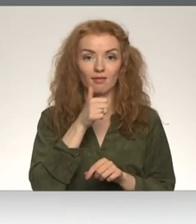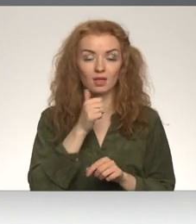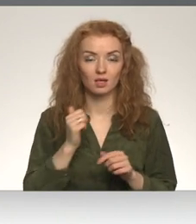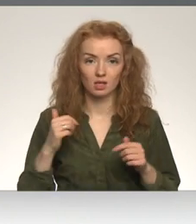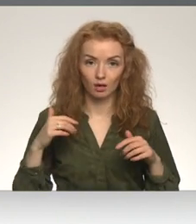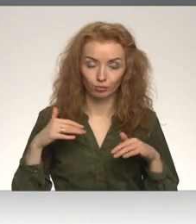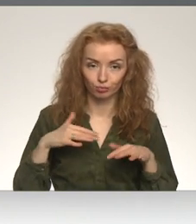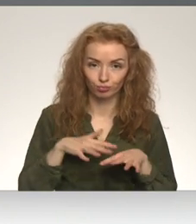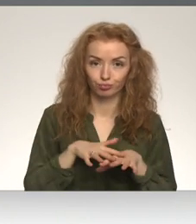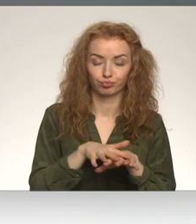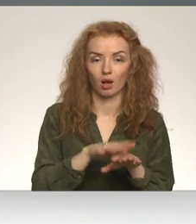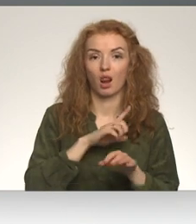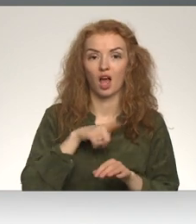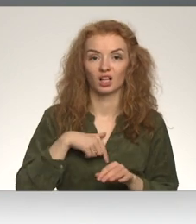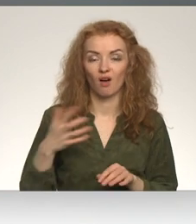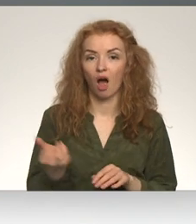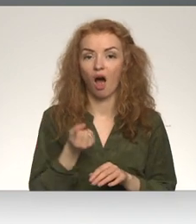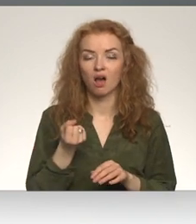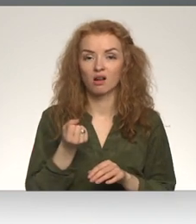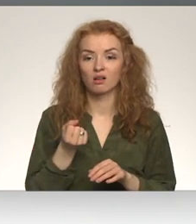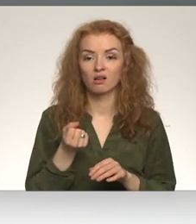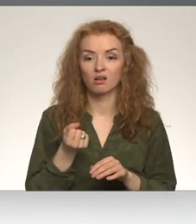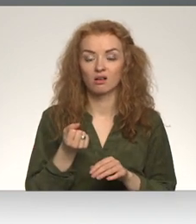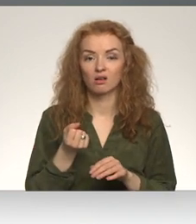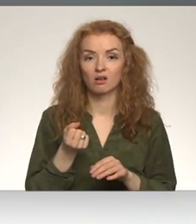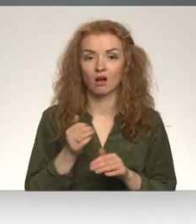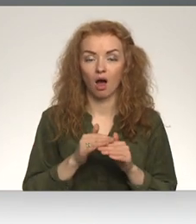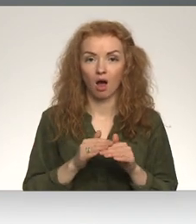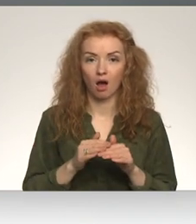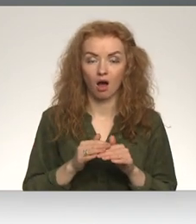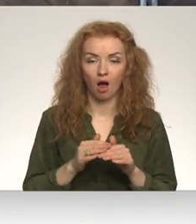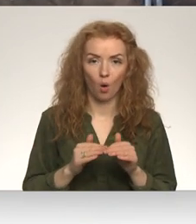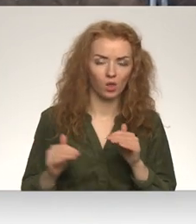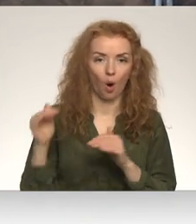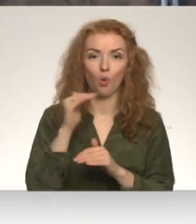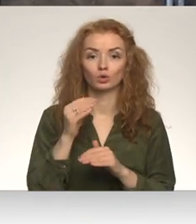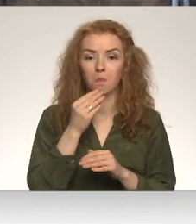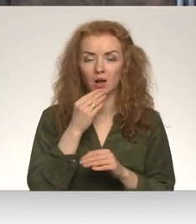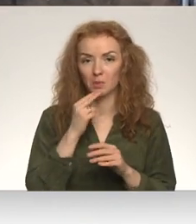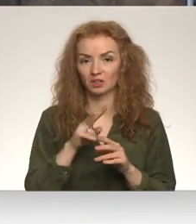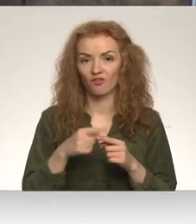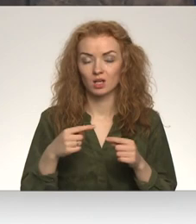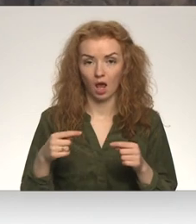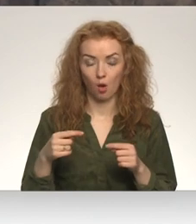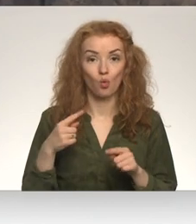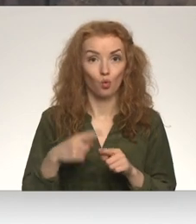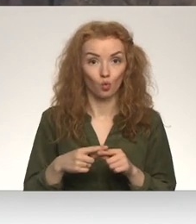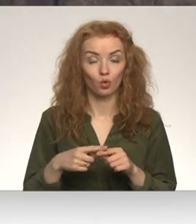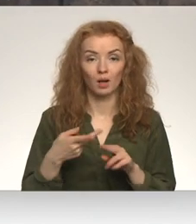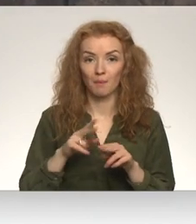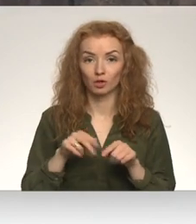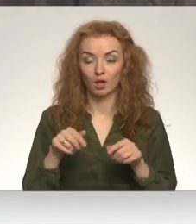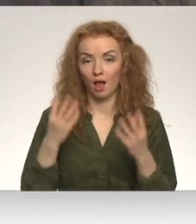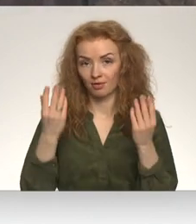ietek jau Latvijā ar diezgan augstām, nu, piemēram, tām pašām barības vielu koncentrācijām. Pasaules ūdens diena līdz ar to ir arī datums,